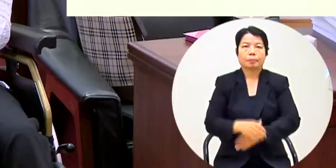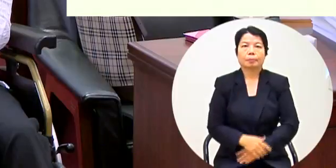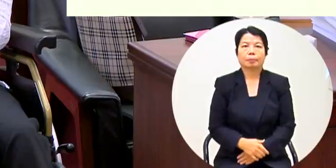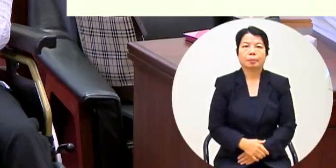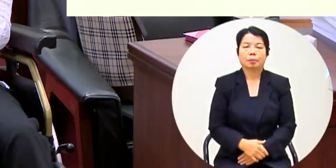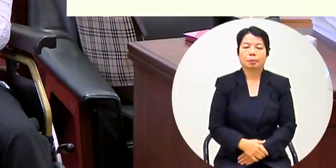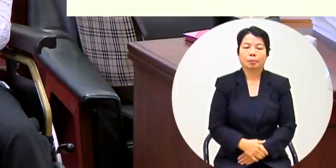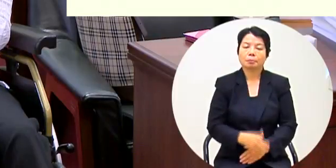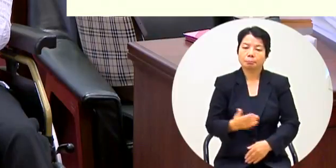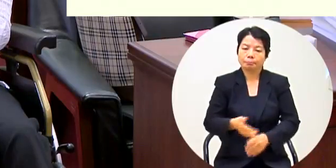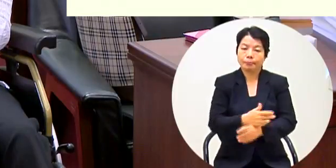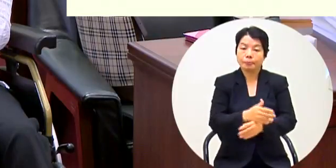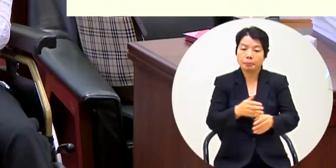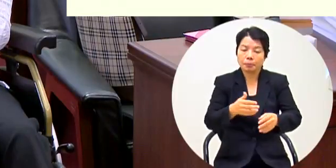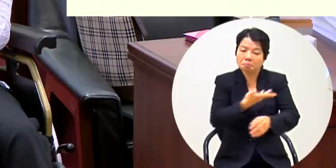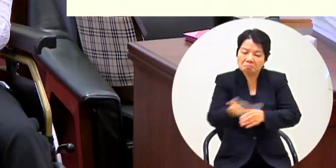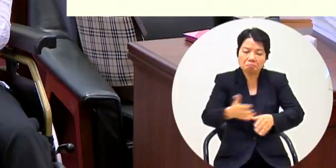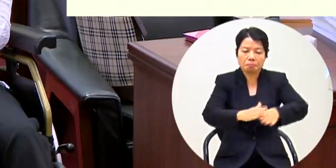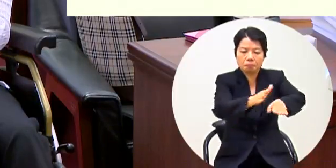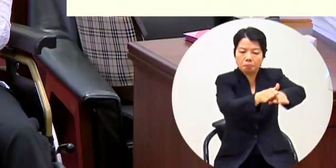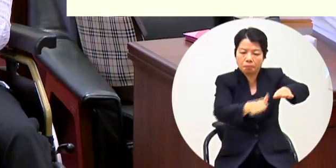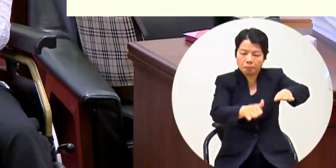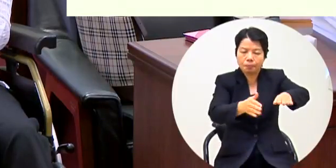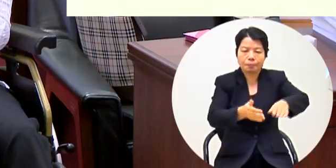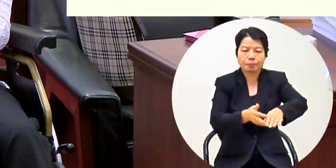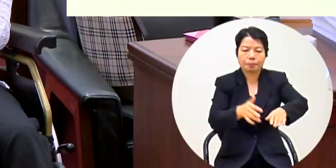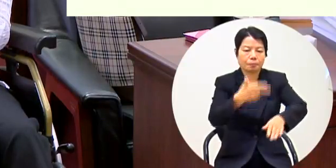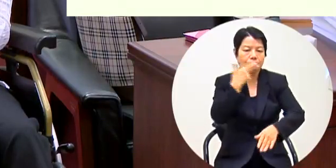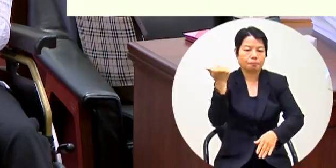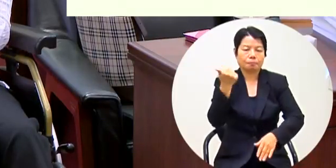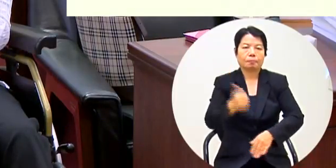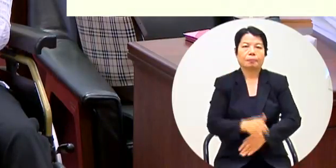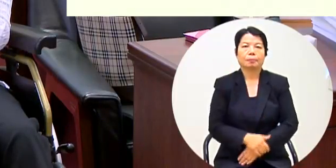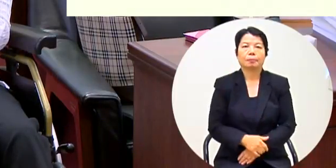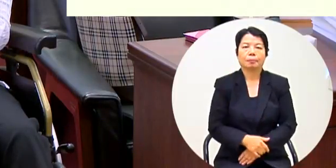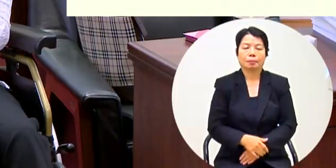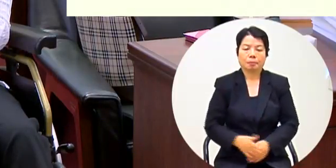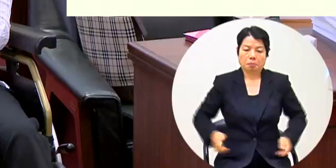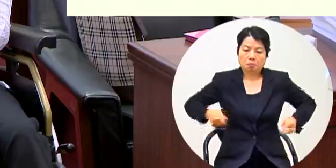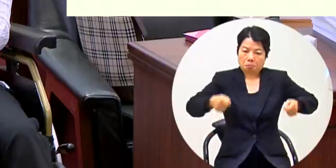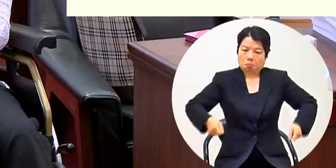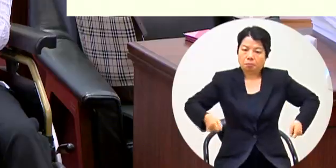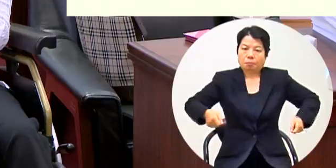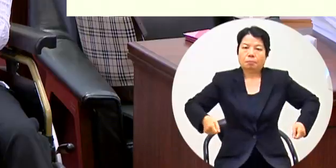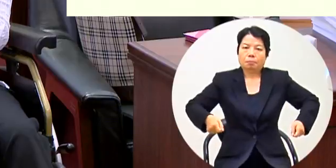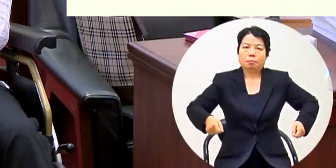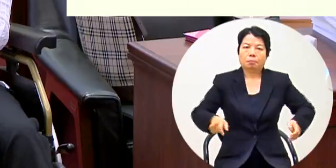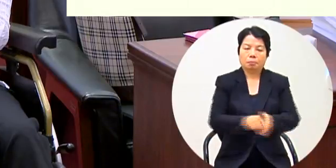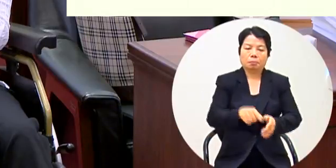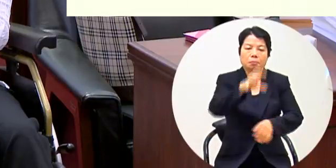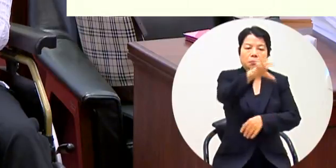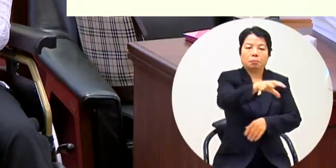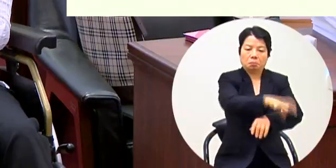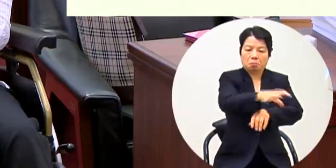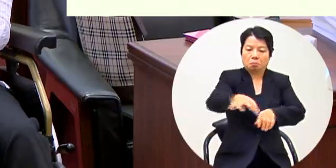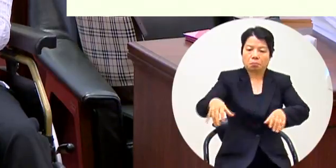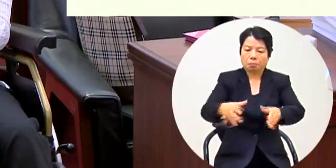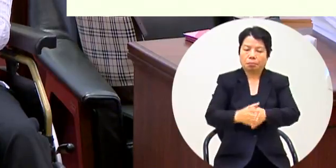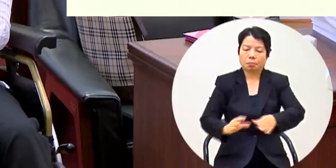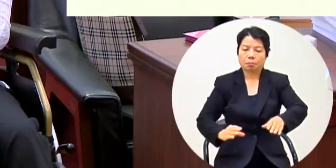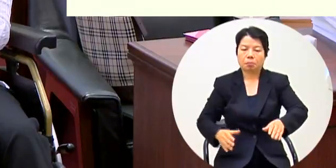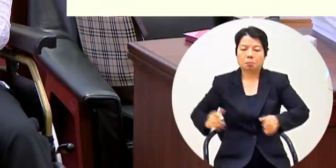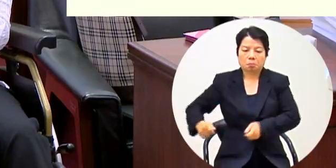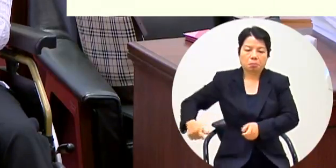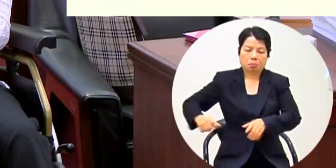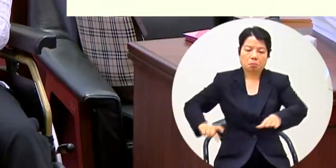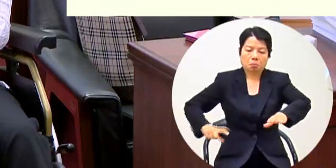好，那这样子身心障碍者其实坐轮椅的时候呢，在任何一个地方想要上来，其实就会方便很多。当然我